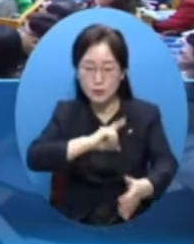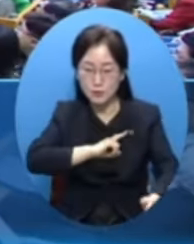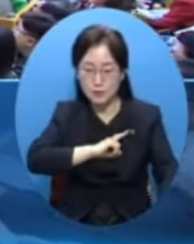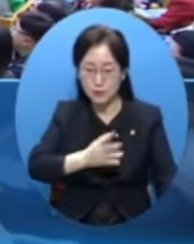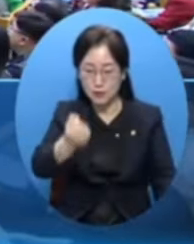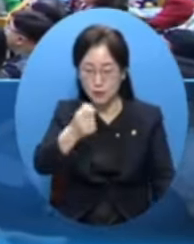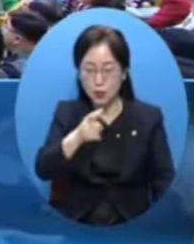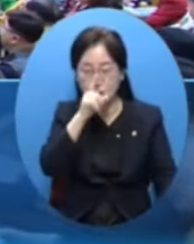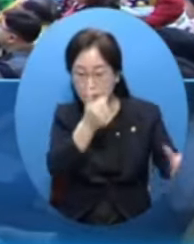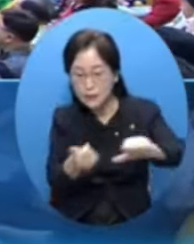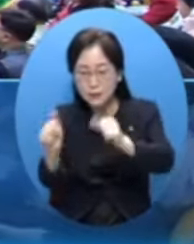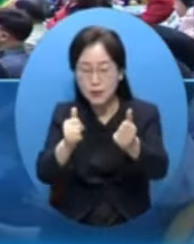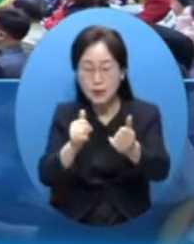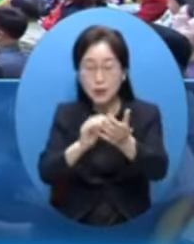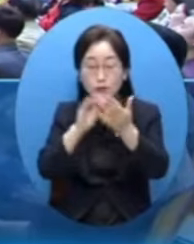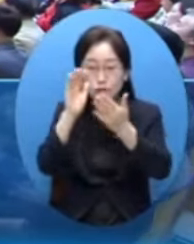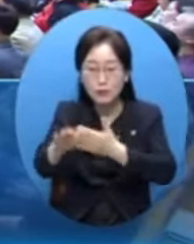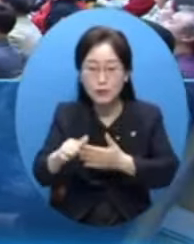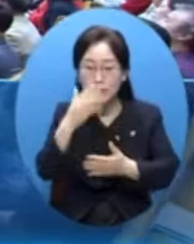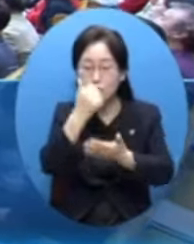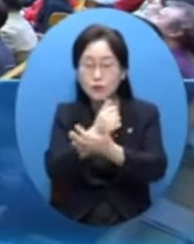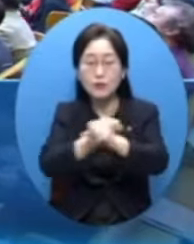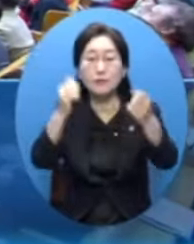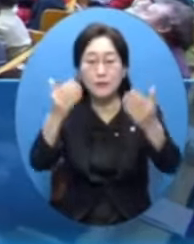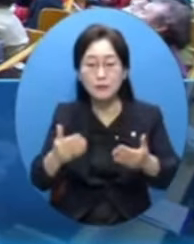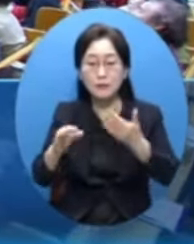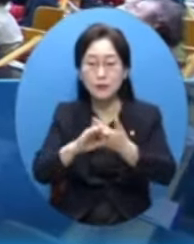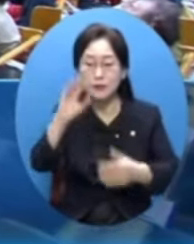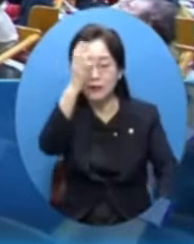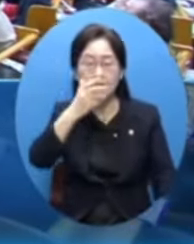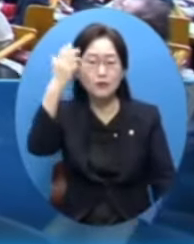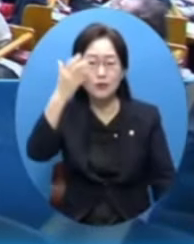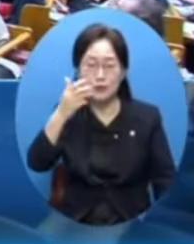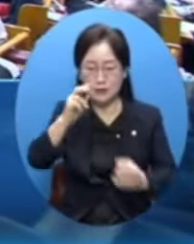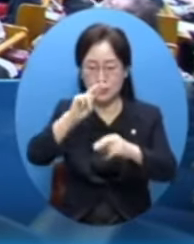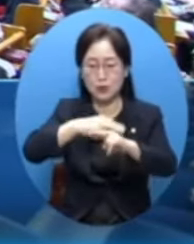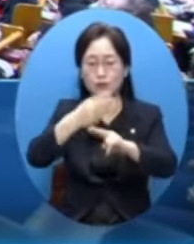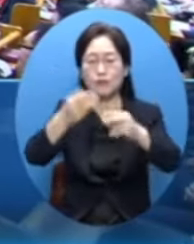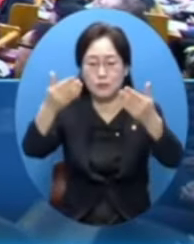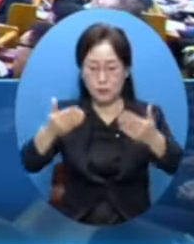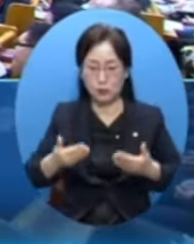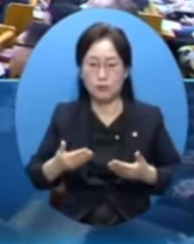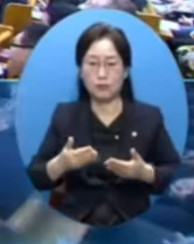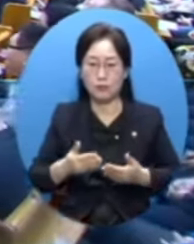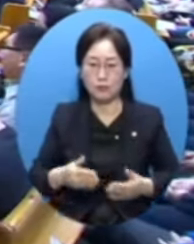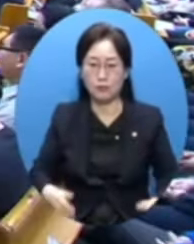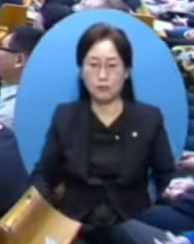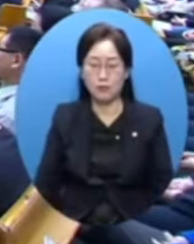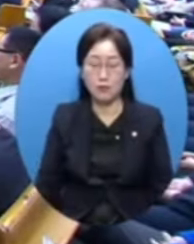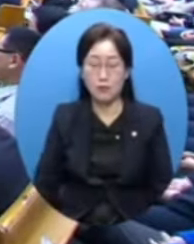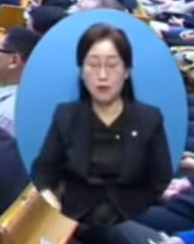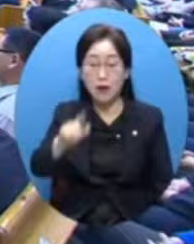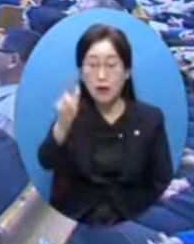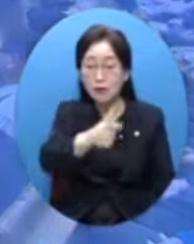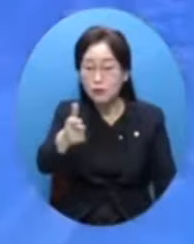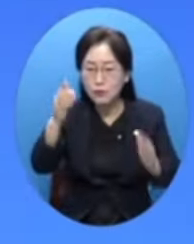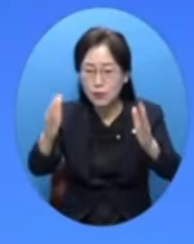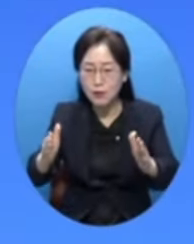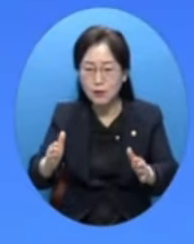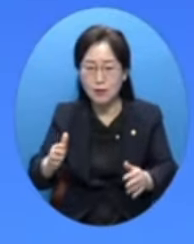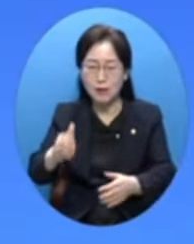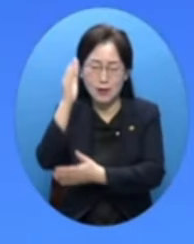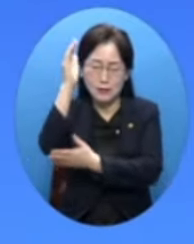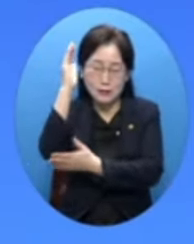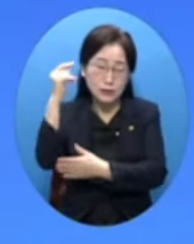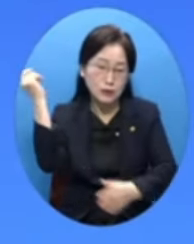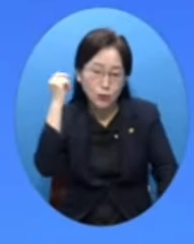받고 죄사함을 받으라. 그리하면 성령의 선물을 받으리니. 이날 말씀 듣고 회개하고 예수를 영접한 후에